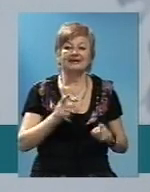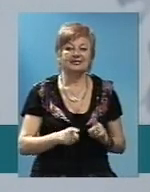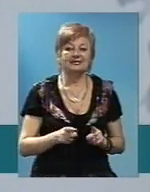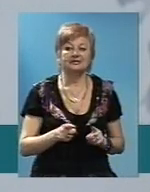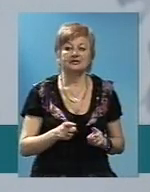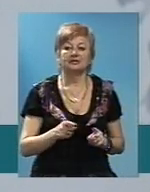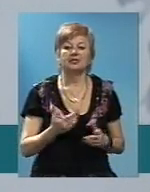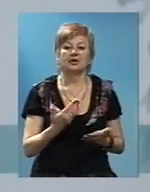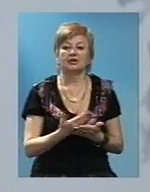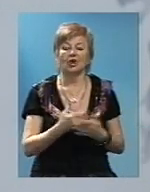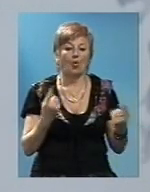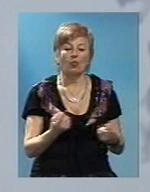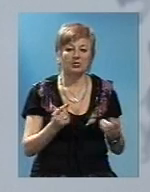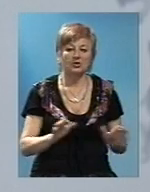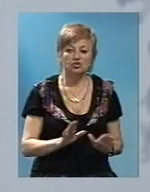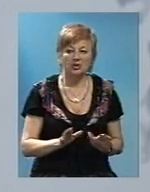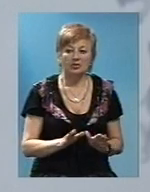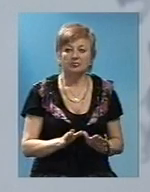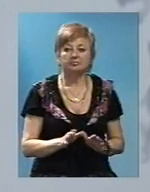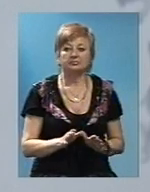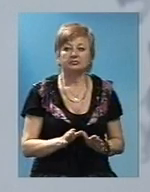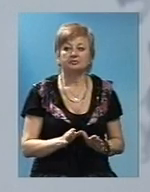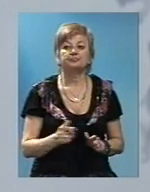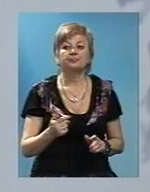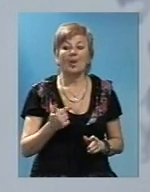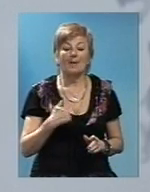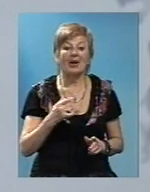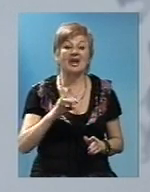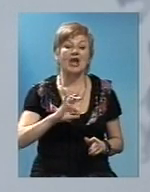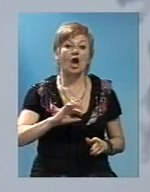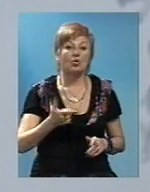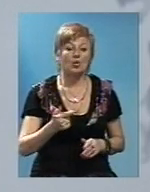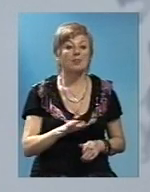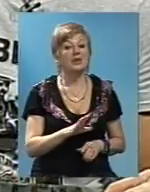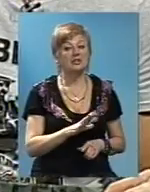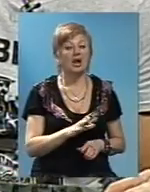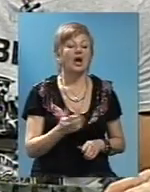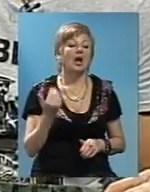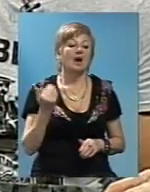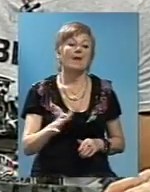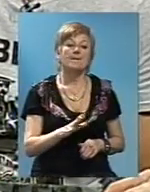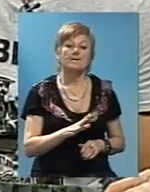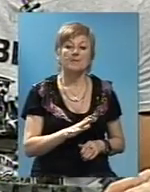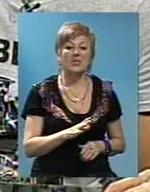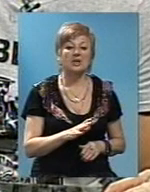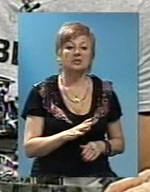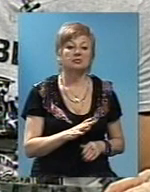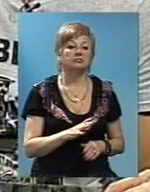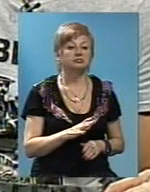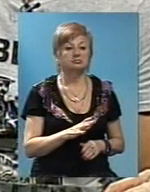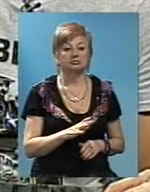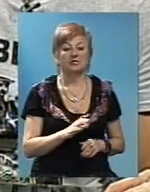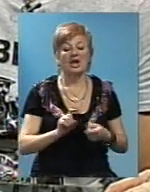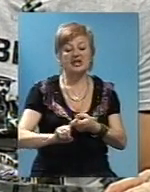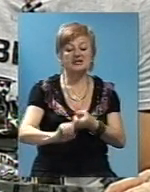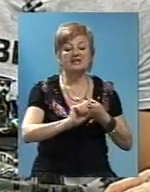не сурогатні. І яка моя роль була? Я виступав як